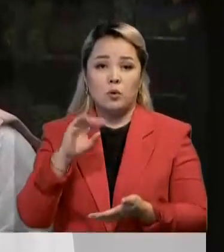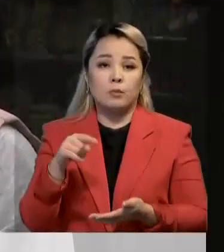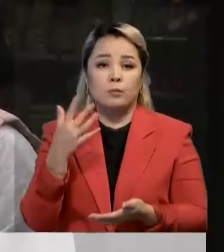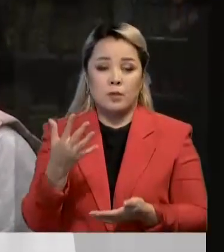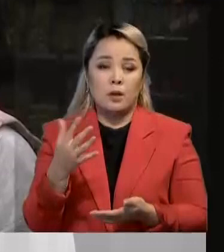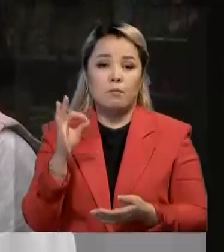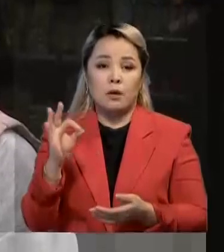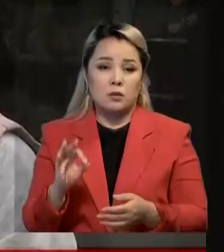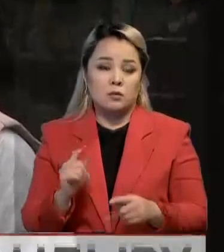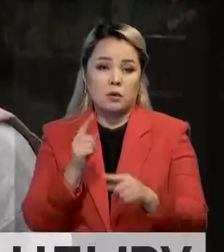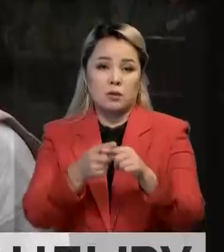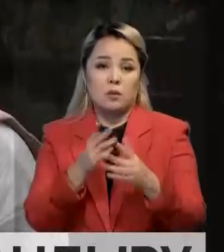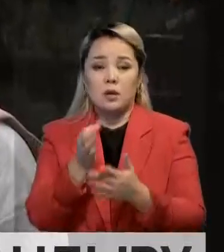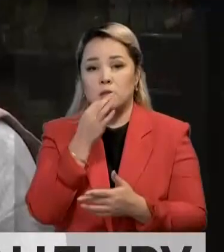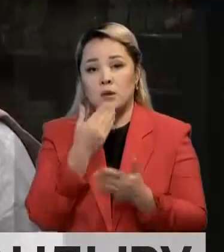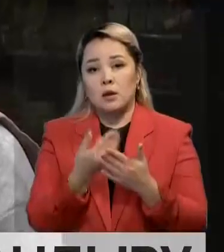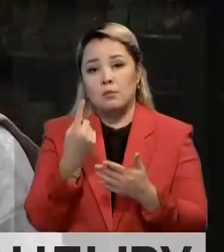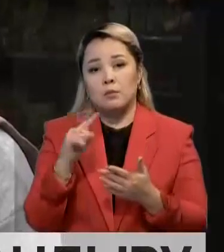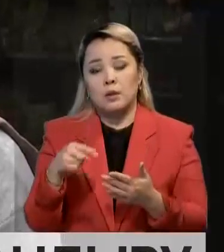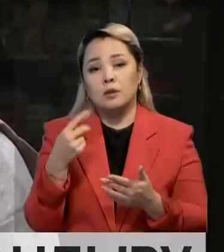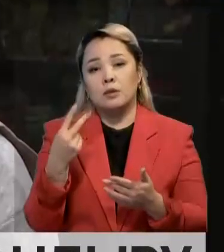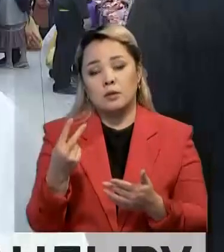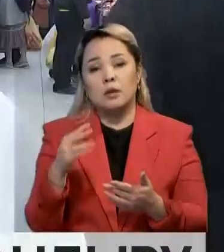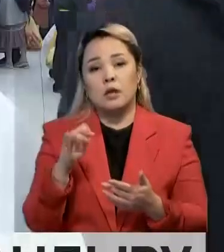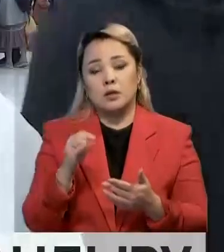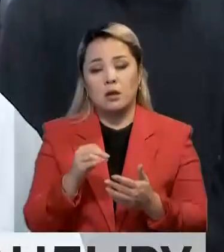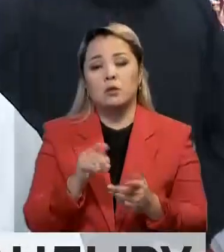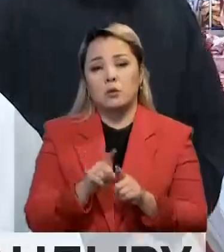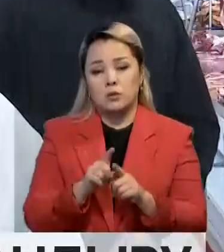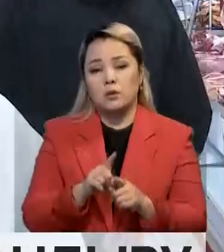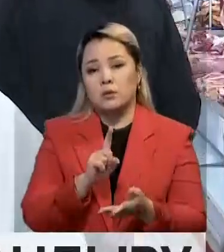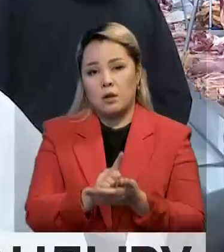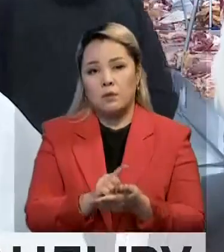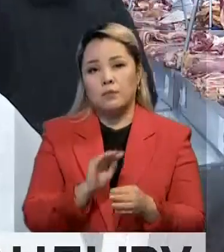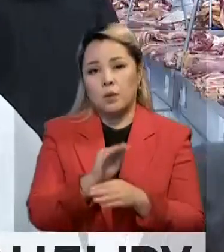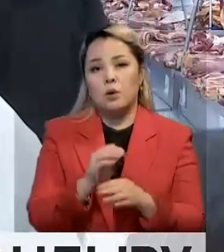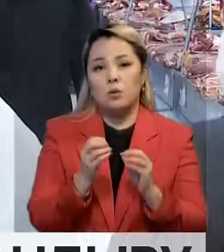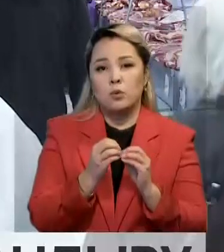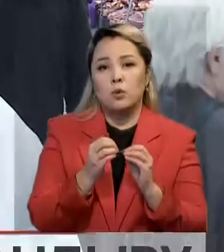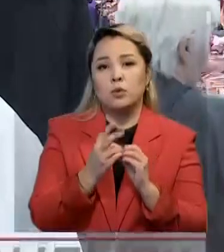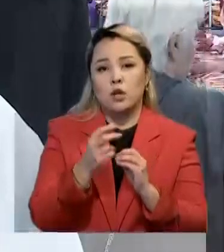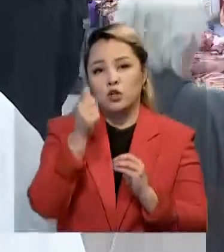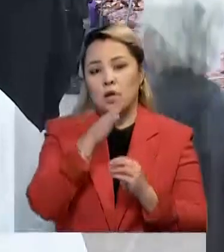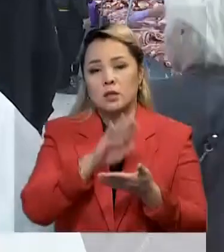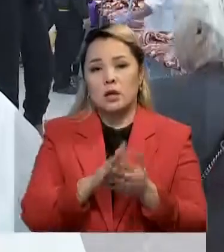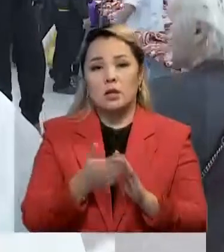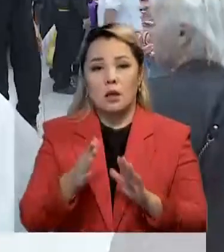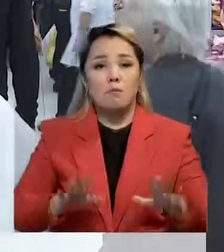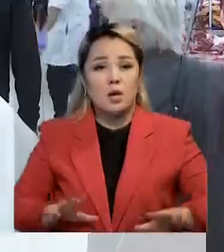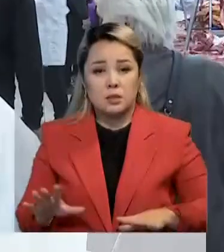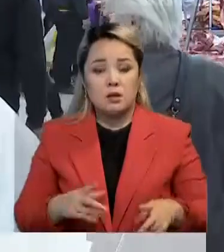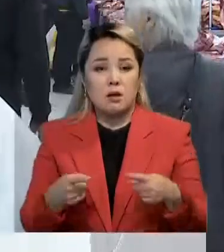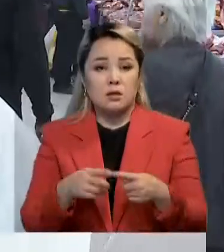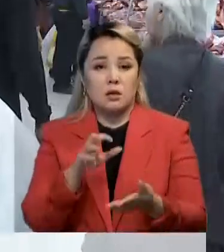0-0,5% қоямыз бәрібір де. Жұмысқа мысалы 1,5-2 теңге қоямыз сабильный. Осы базарда 10-12 жыл болды. Осында біз